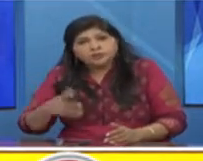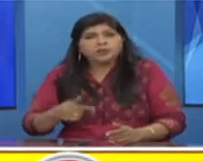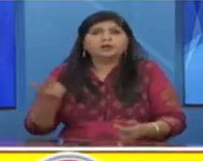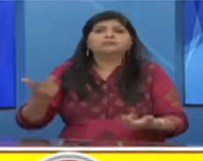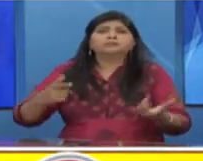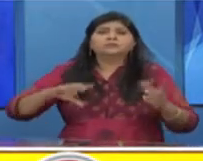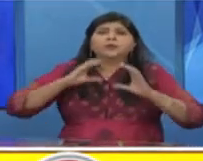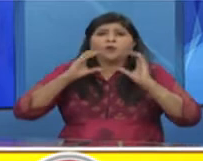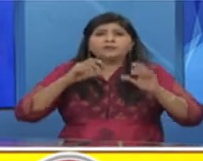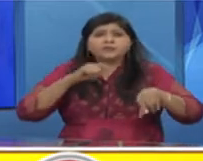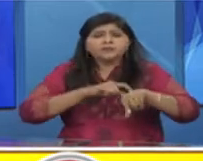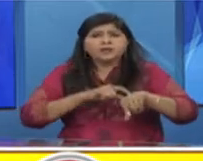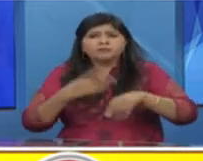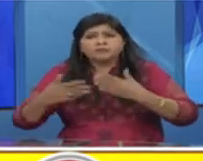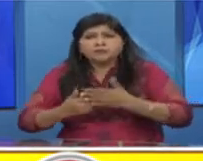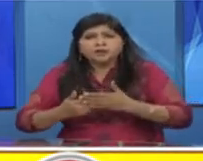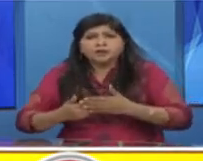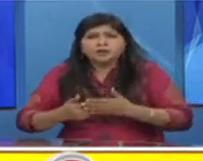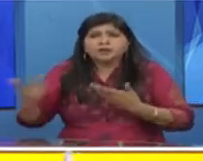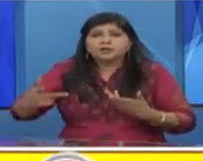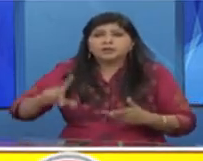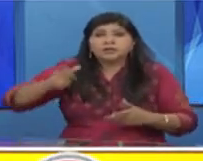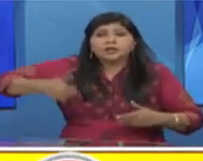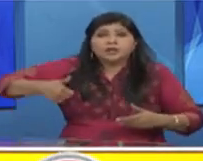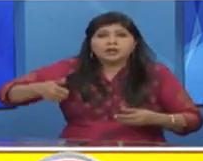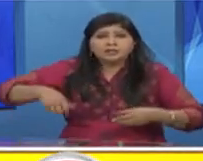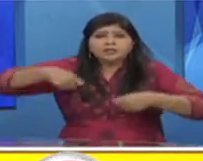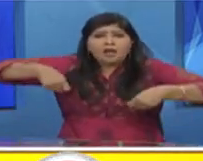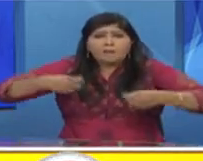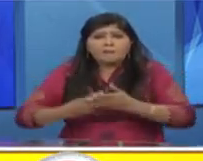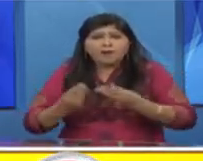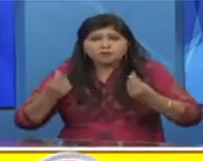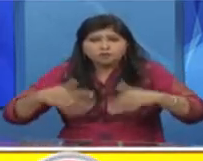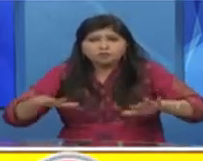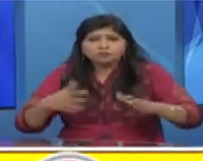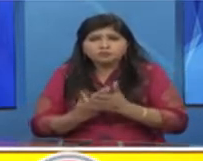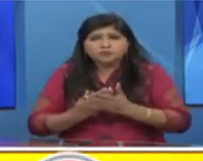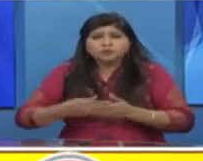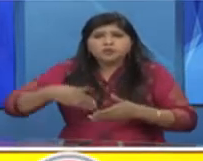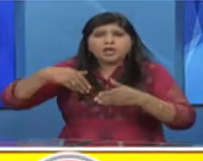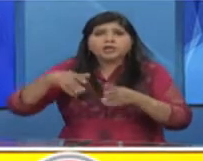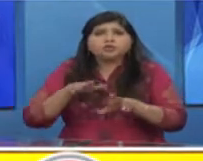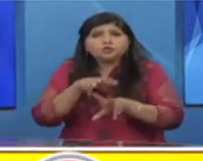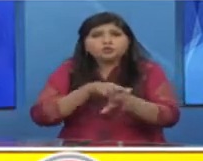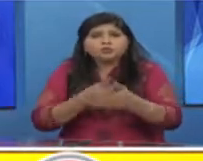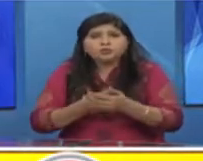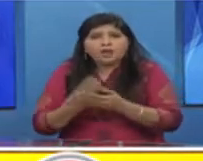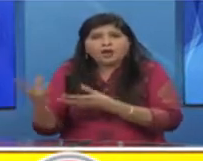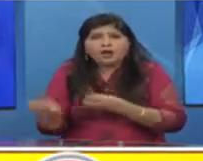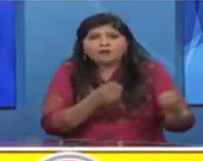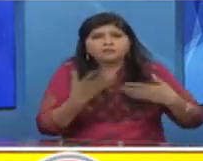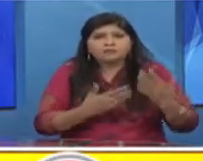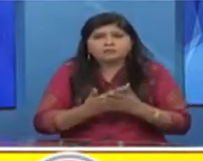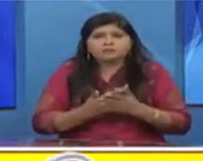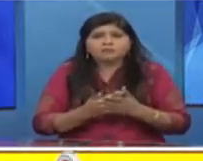कि अधिवेशन स्थल से किसी डेलीगेट का सामान या उसके जूते चोरी न हो जाए।